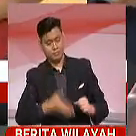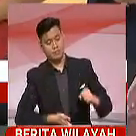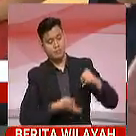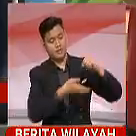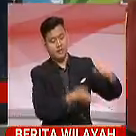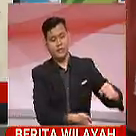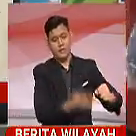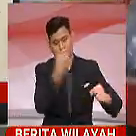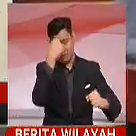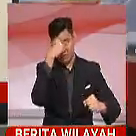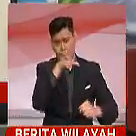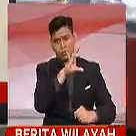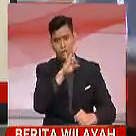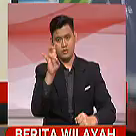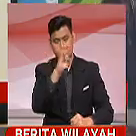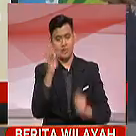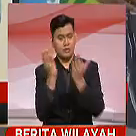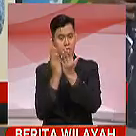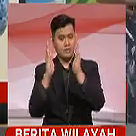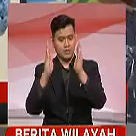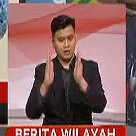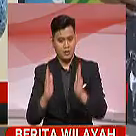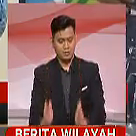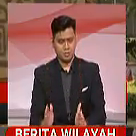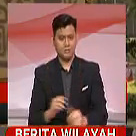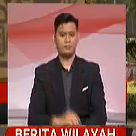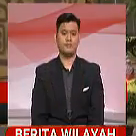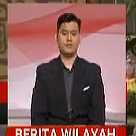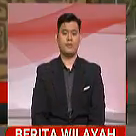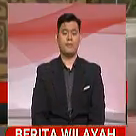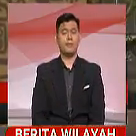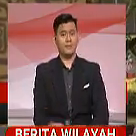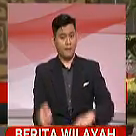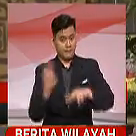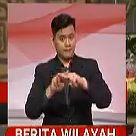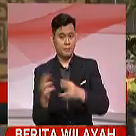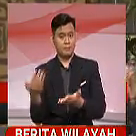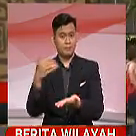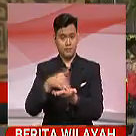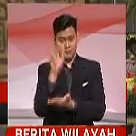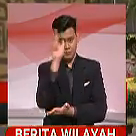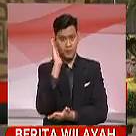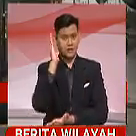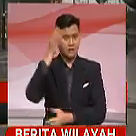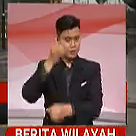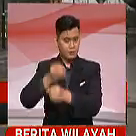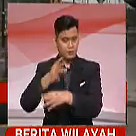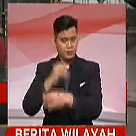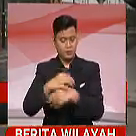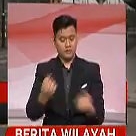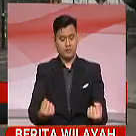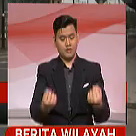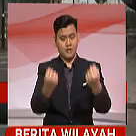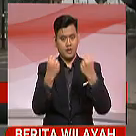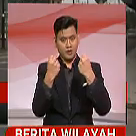700 pelajar asnaf di Sekolah Kebangsaan Tanjung Batu Keramat Tawau. Tambah beliau, kerajaan akan terus berusaha memantapkan dan